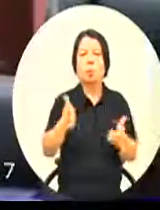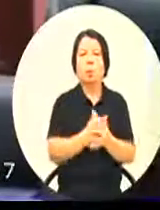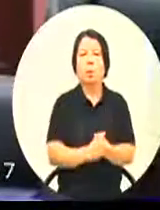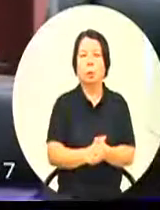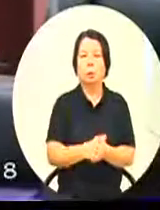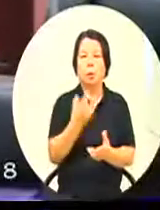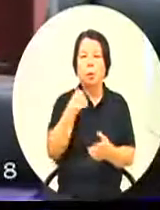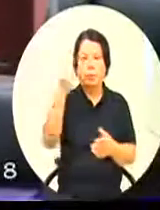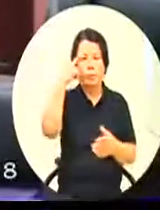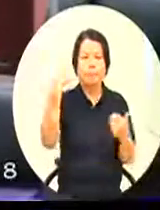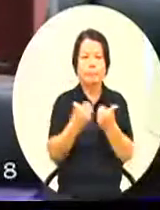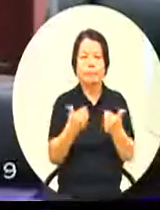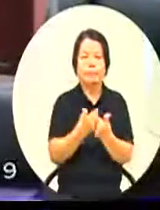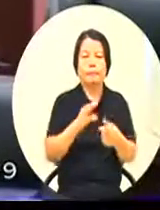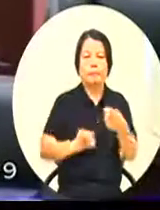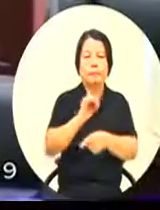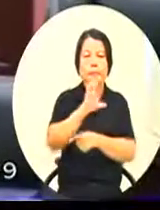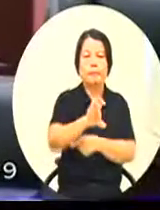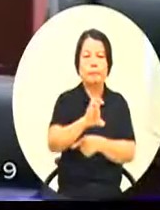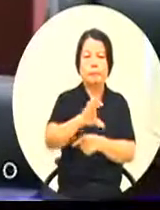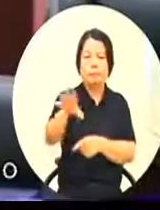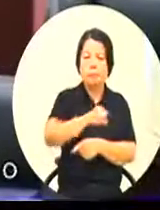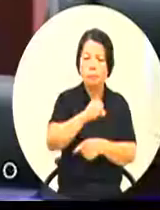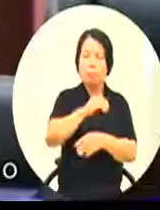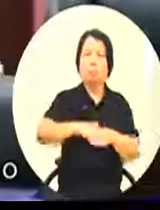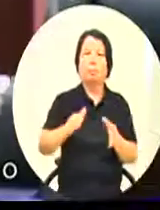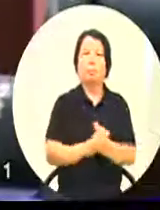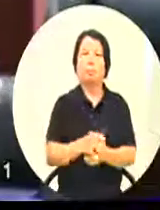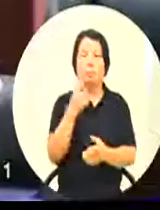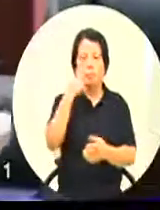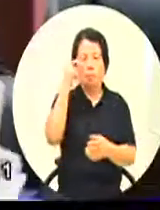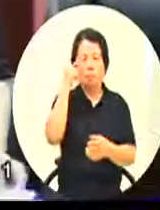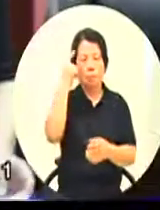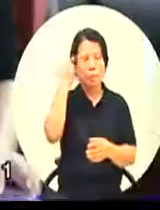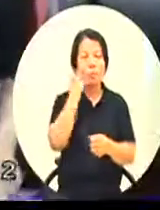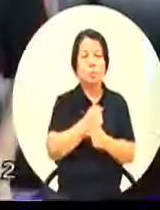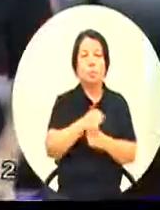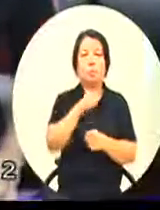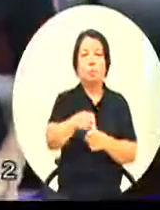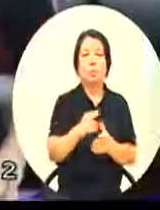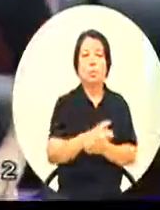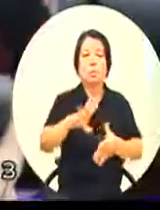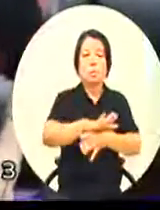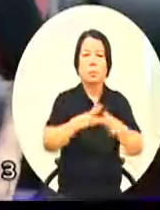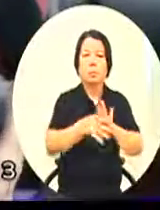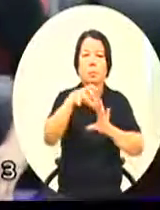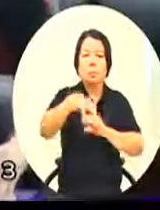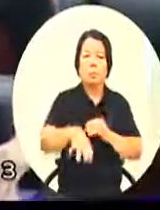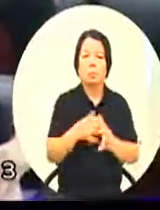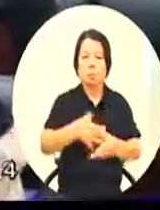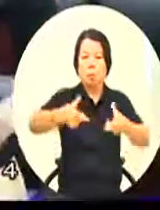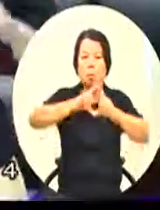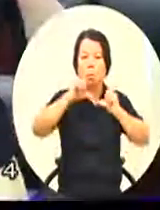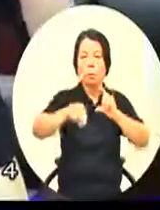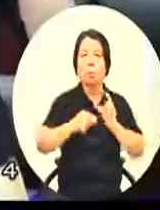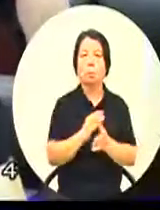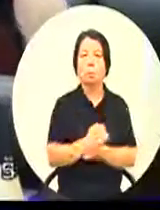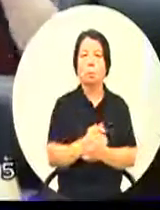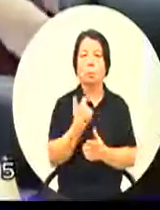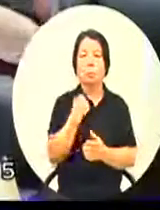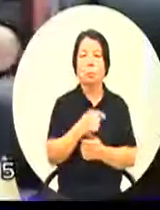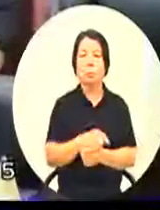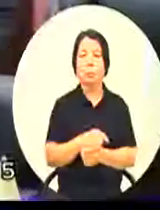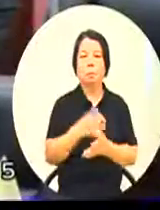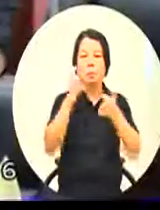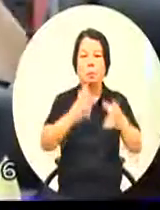的反对票。我想做这件事，但是我请文化局，我们回答一下，能不能再办一